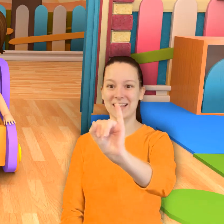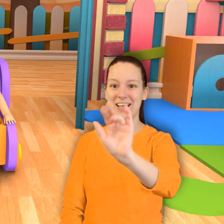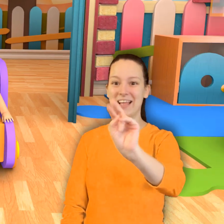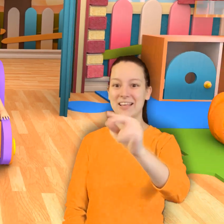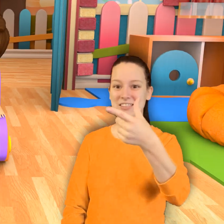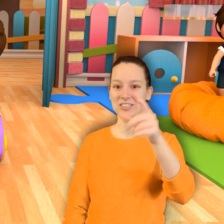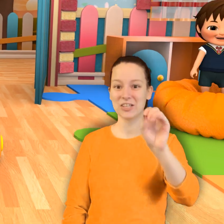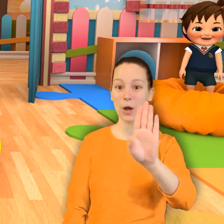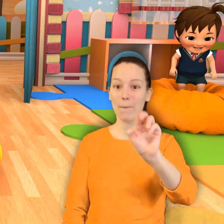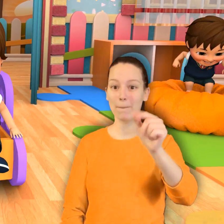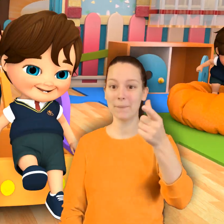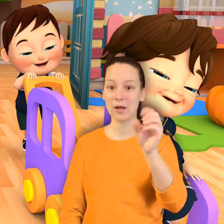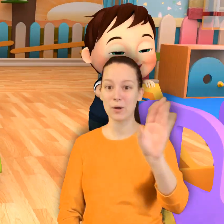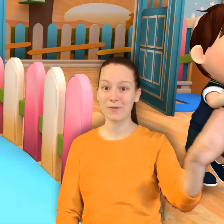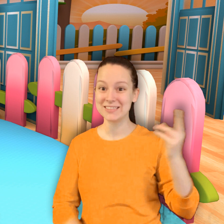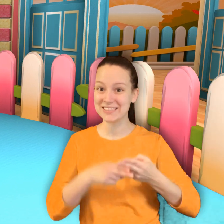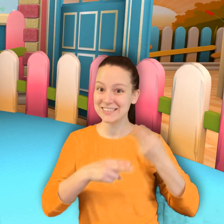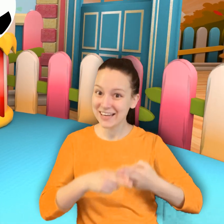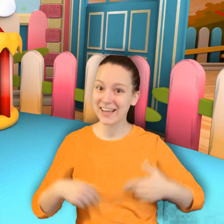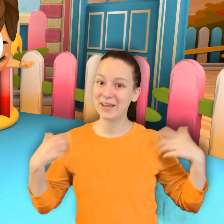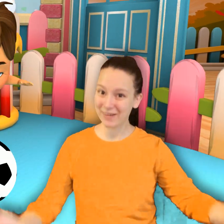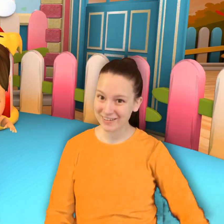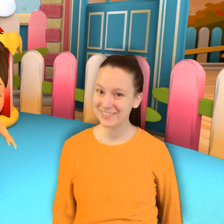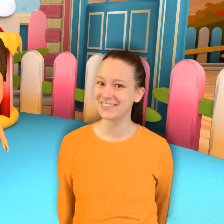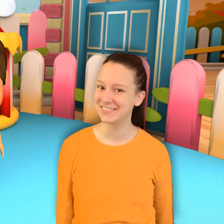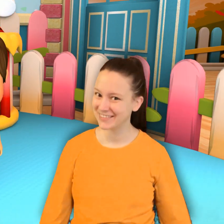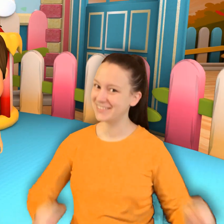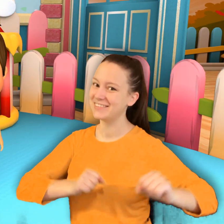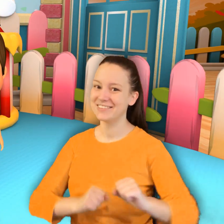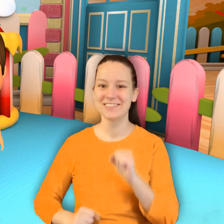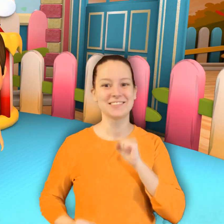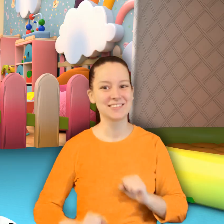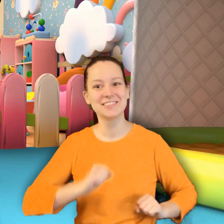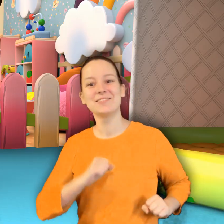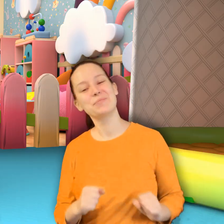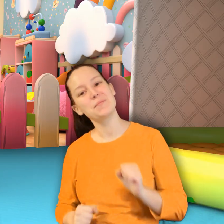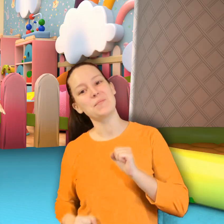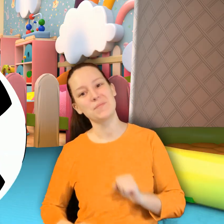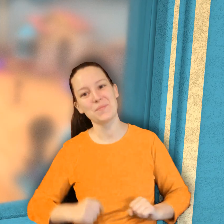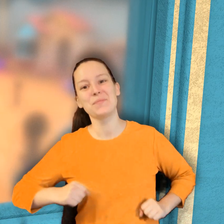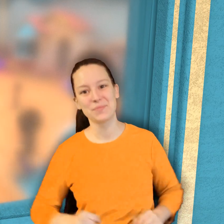Б-И-Н-Г-О, звали ее Бинго.